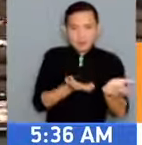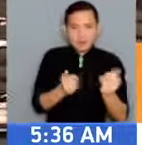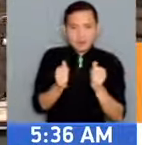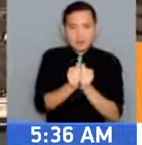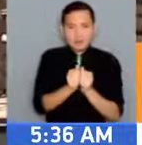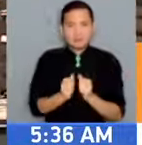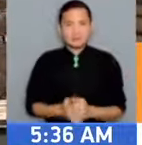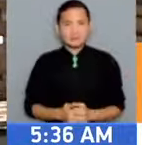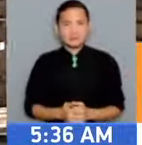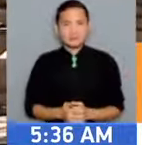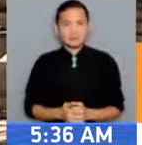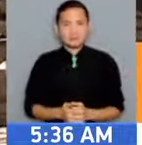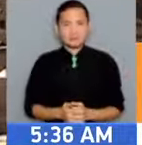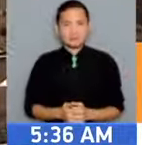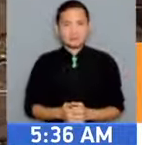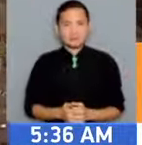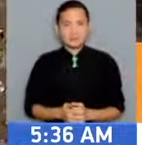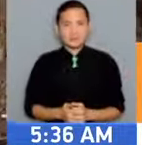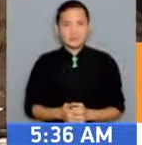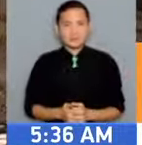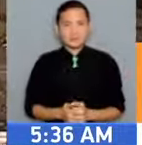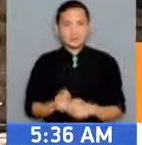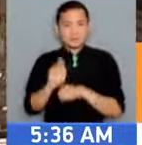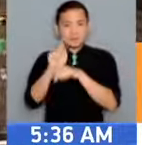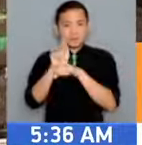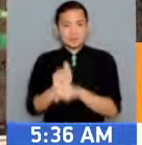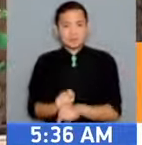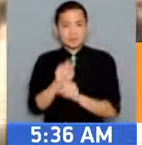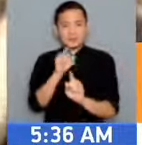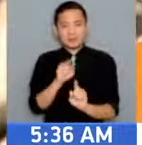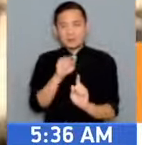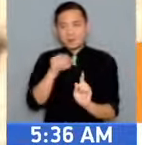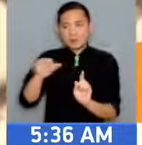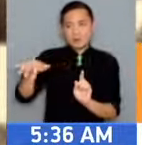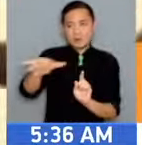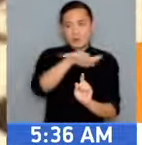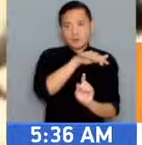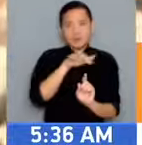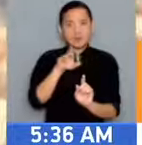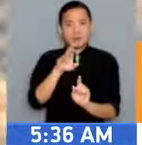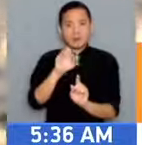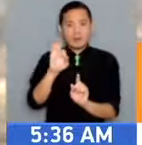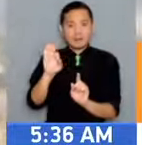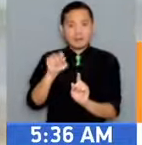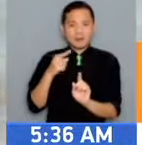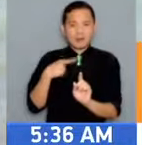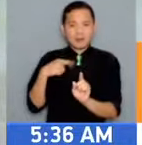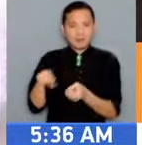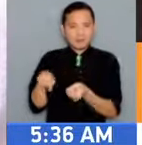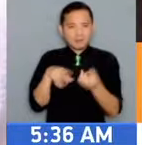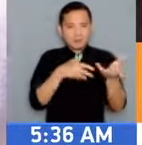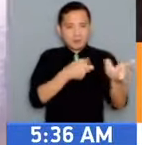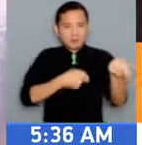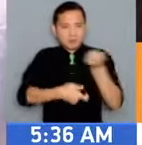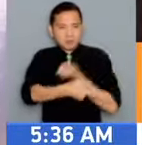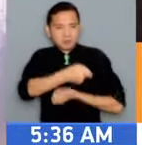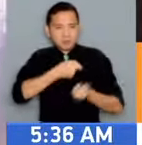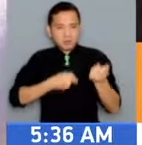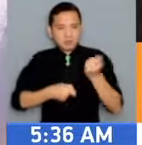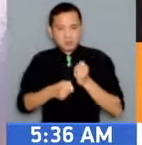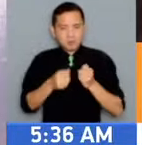sa traditional fishing ground na Rosol Reef. Kwento ng mga mangisdang sina Rodel at John, grupo-grupo sila kumangisda sa may Recto